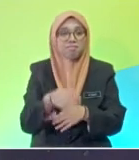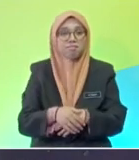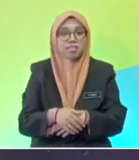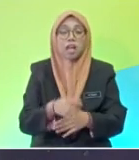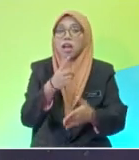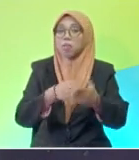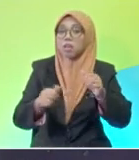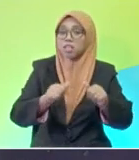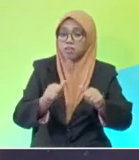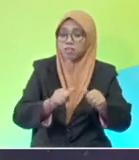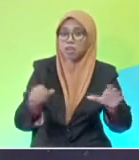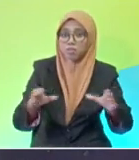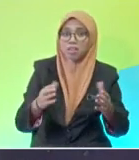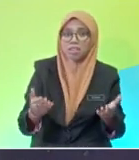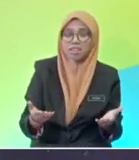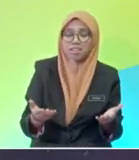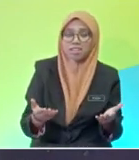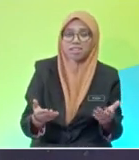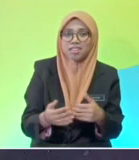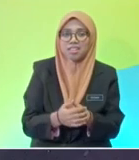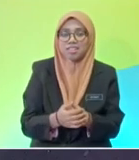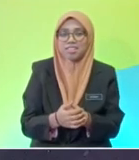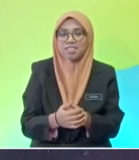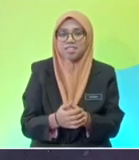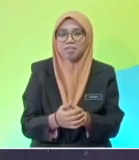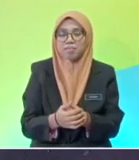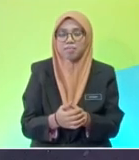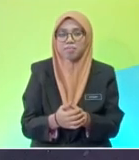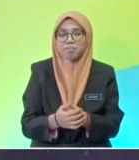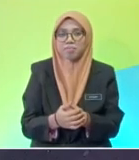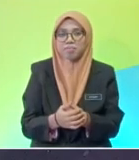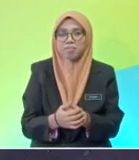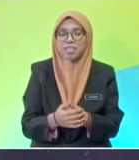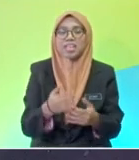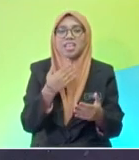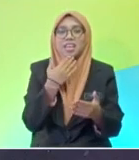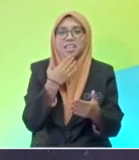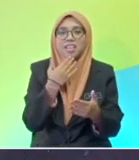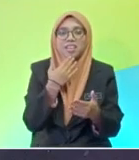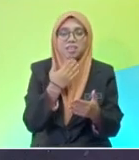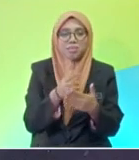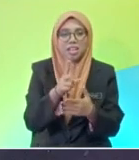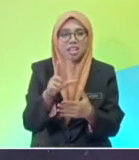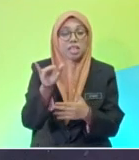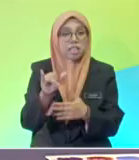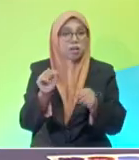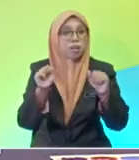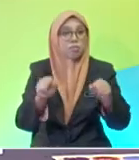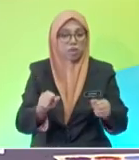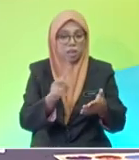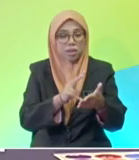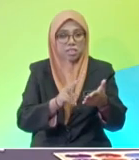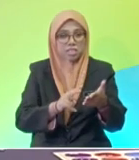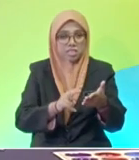buat nih nah Oke baik yang boleh bacakan apa peduli di situ